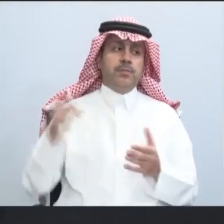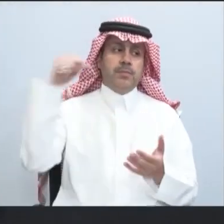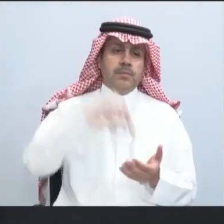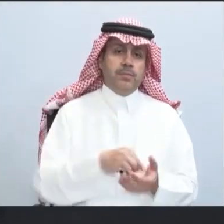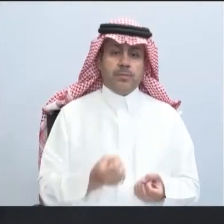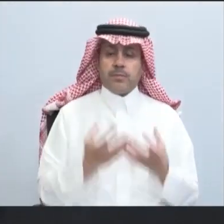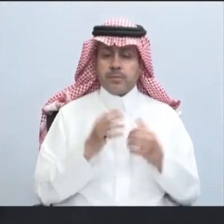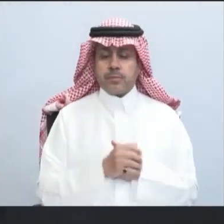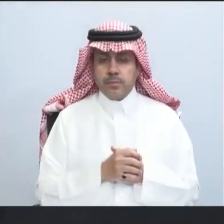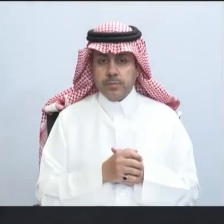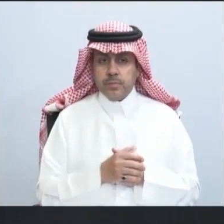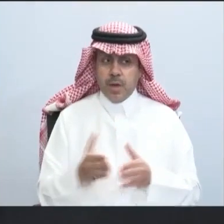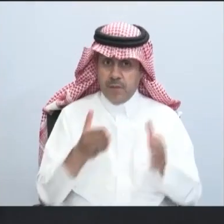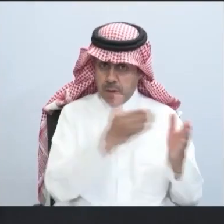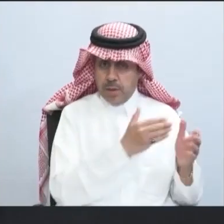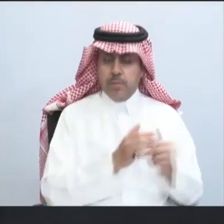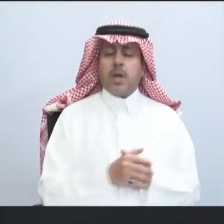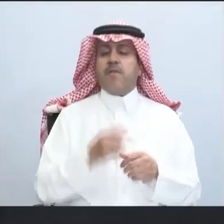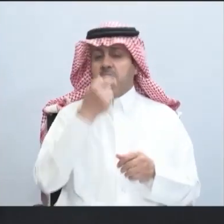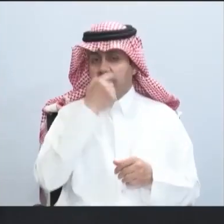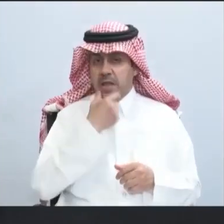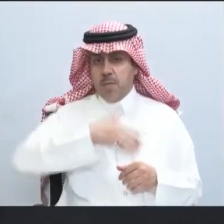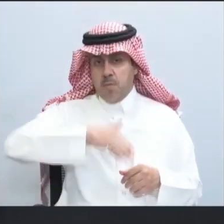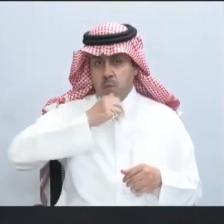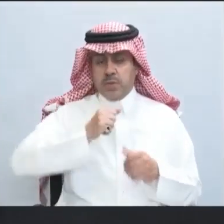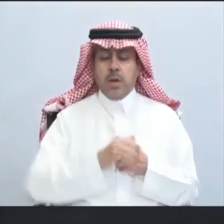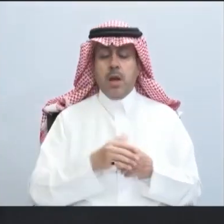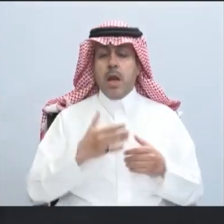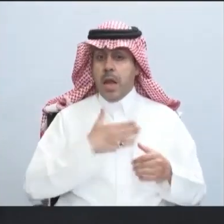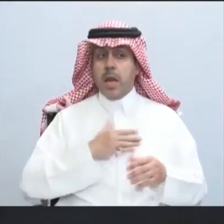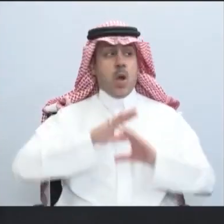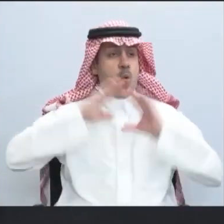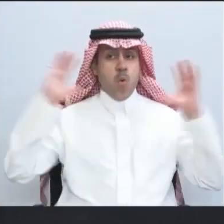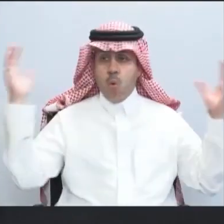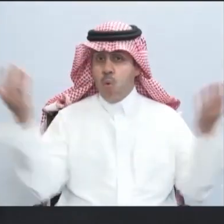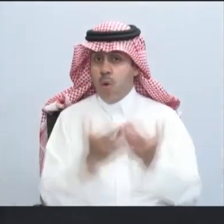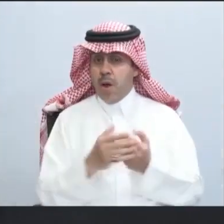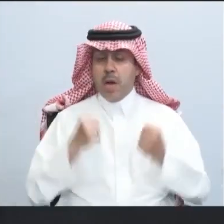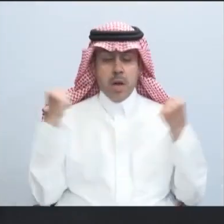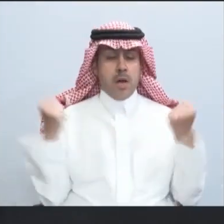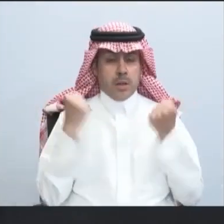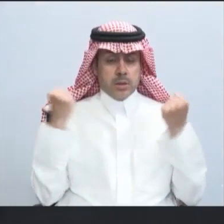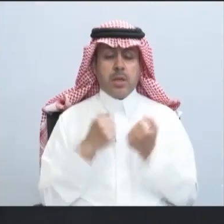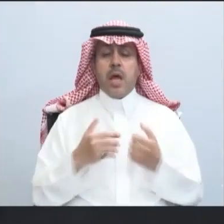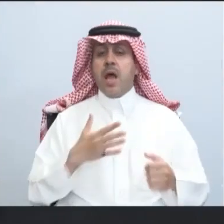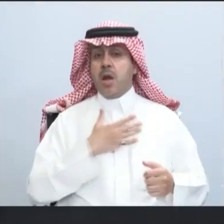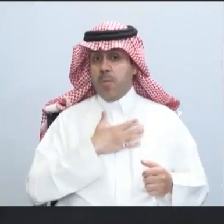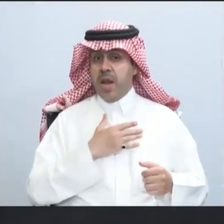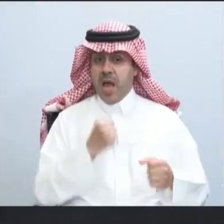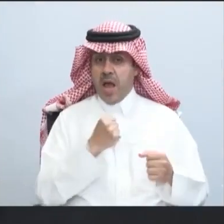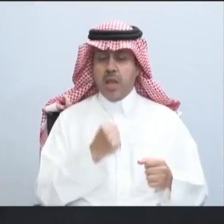اذا في جانب وترغيب في حديث النبي عليه الصلاه والسلام لان كلنا نحرص على ان نكون من اهل